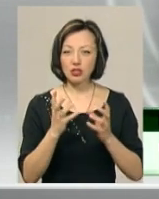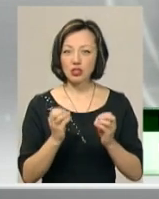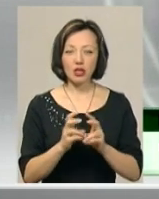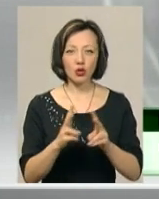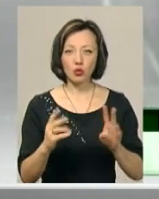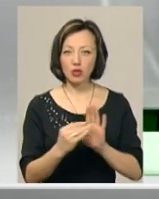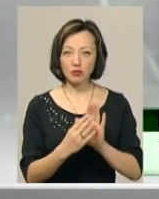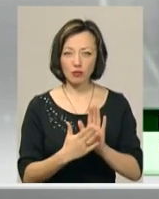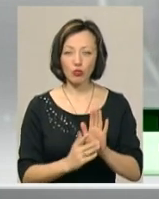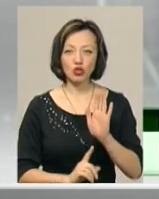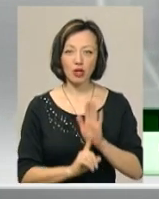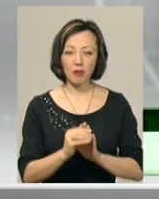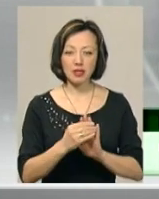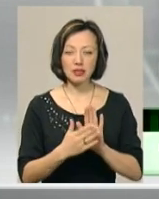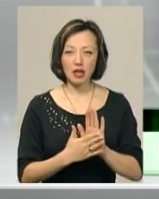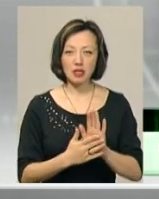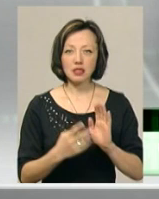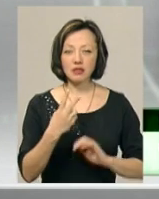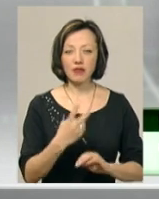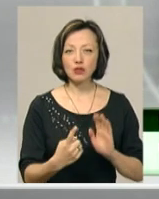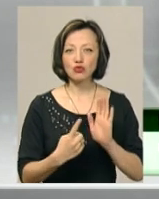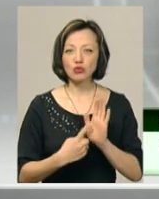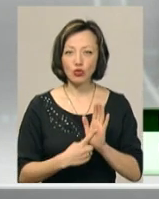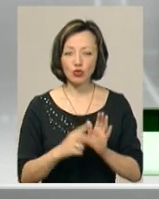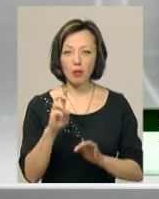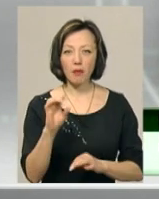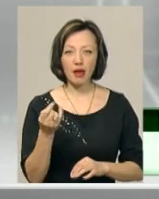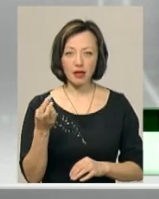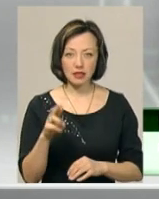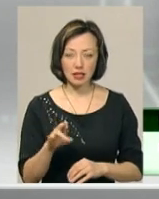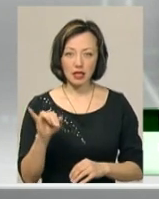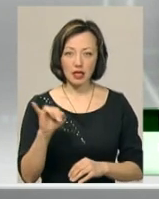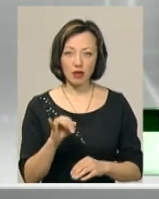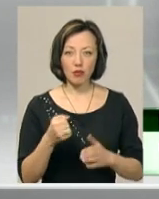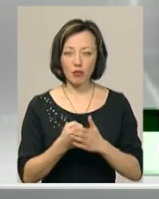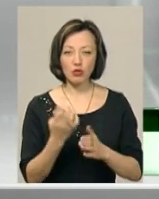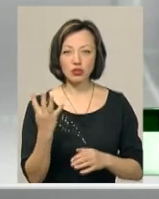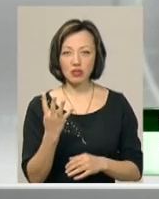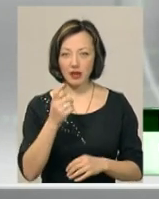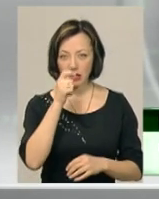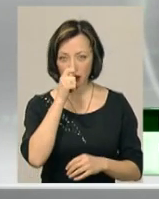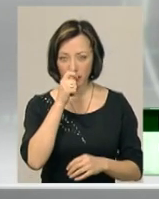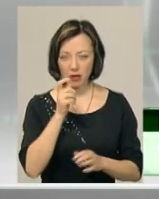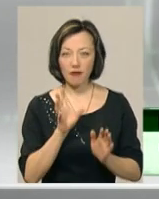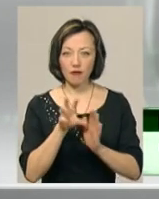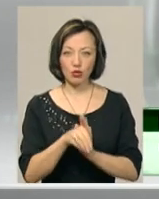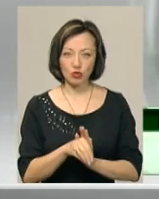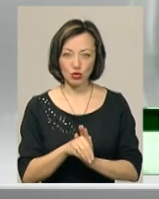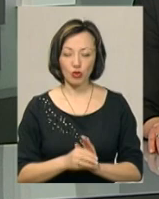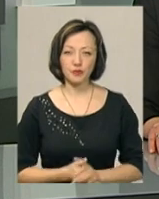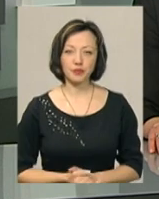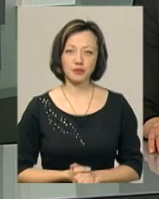реєстрований. Ми починаємо реєстрацію з 26 березня і по 4 квітня включно.